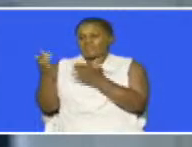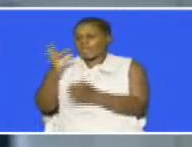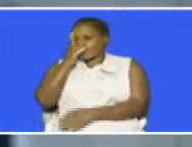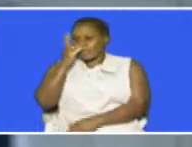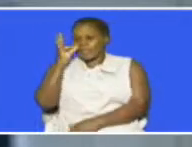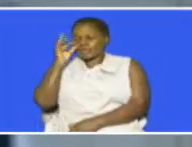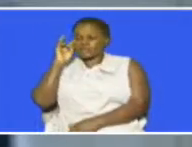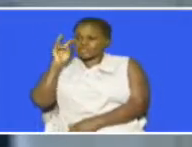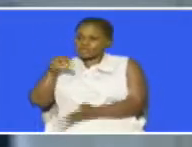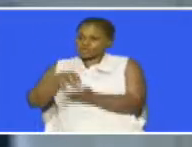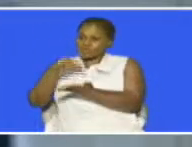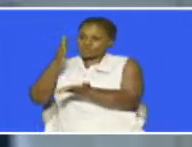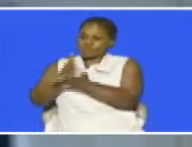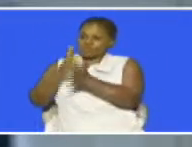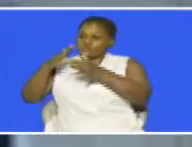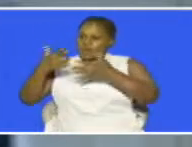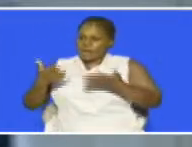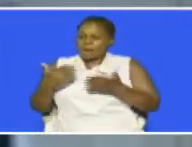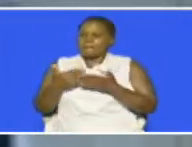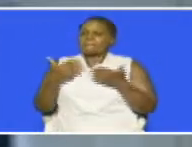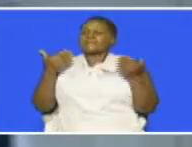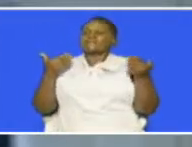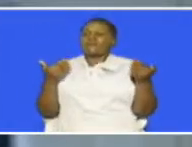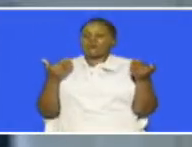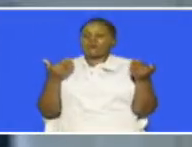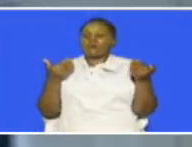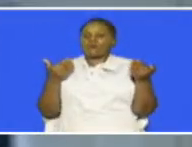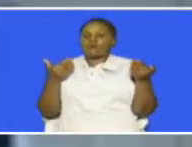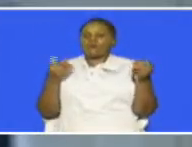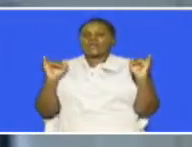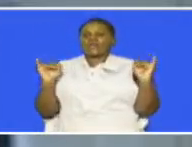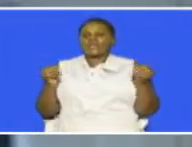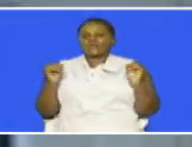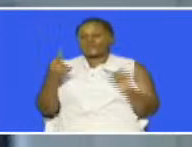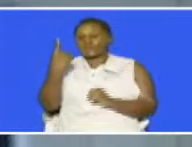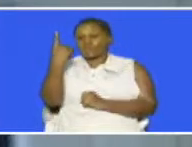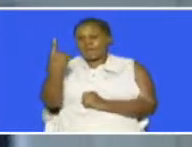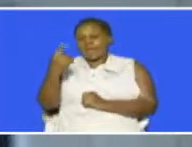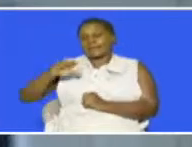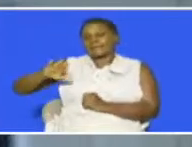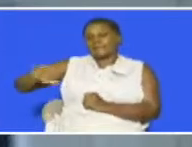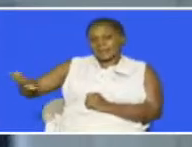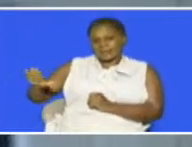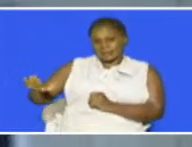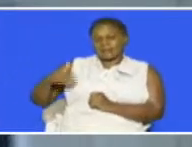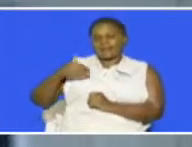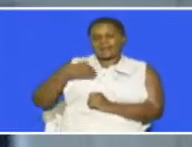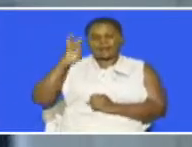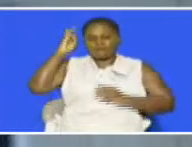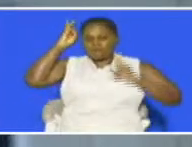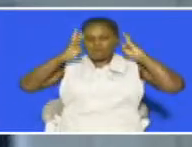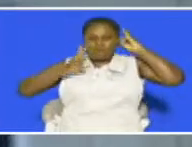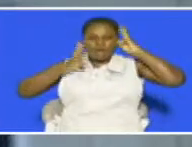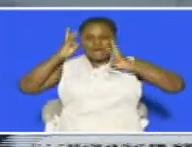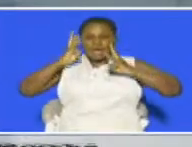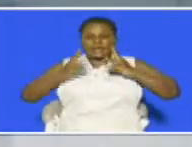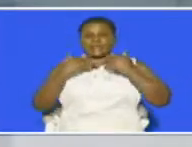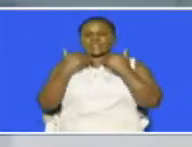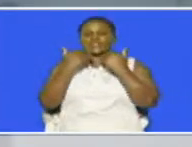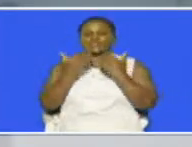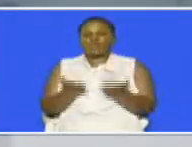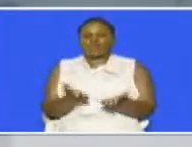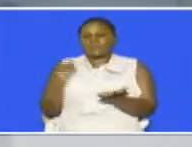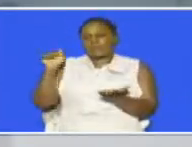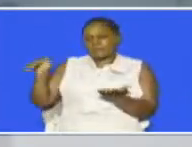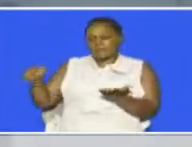tupate hali halisi mtazamaji, lakini kabla ya hapo kidogo tupate taarifa hii moja, ambapo kulikuwa na hofu kwenye kivukio cha Likoni